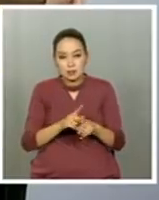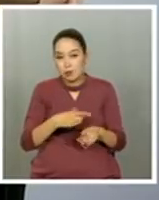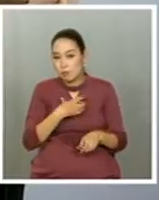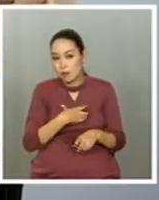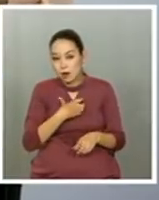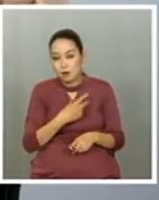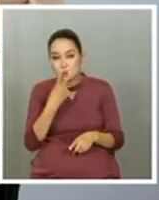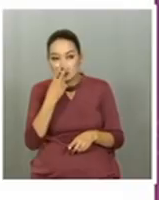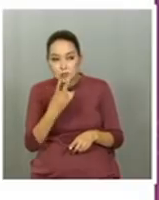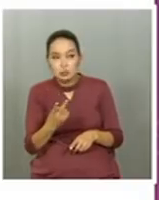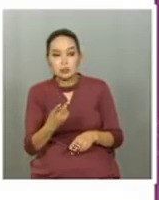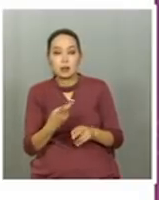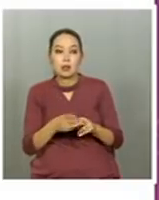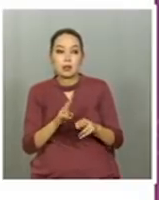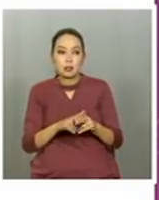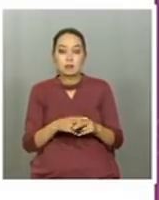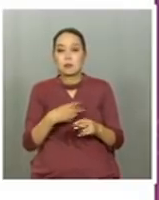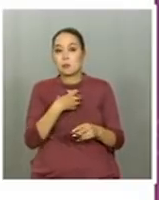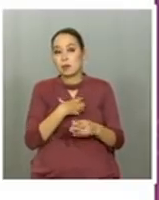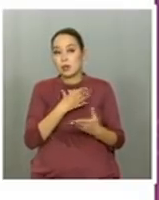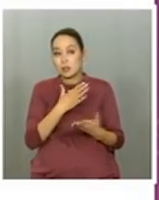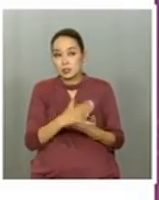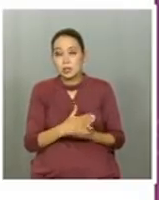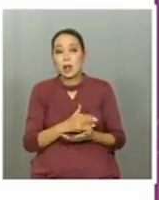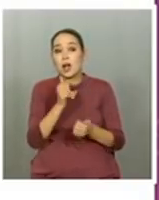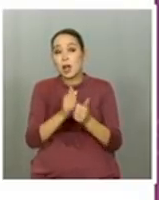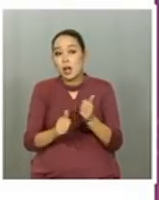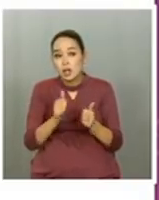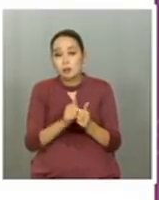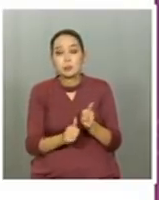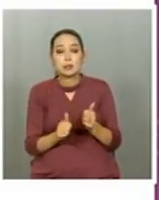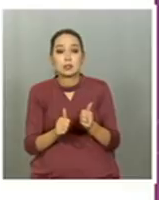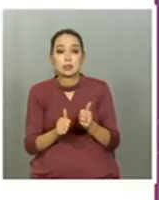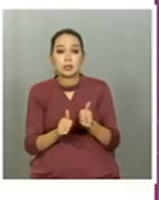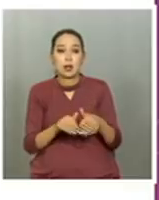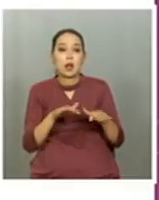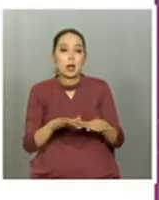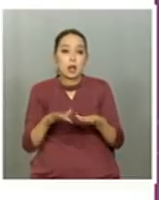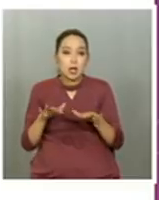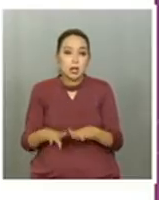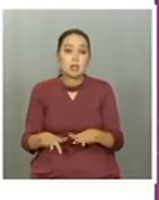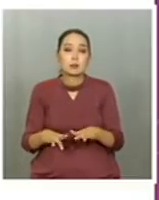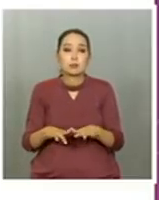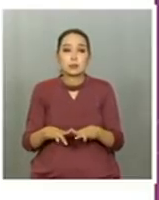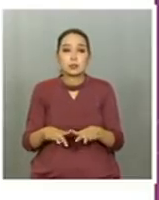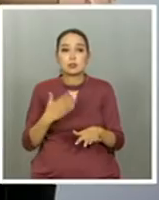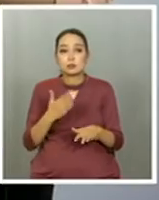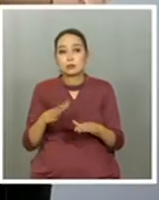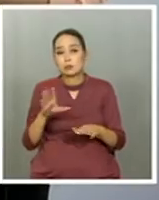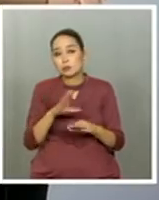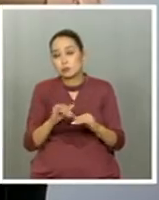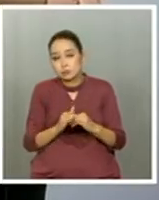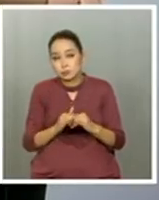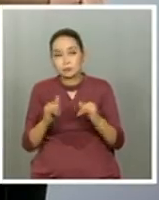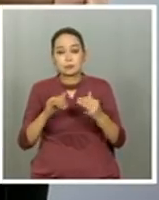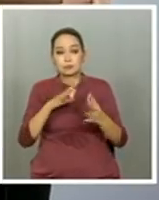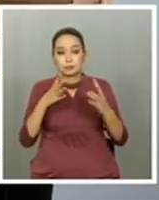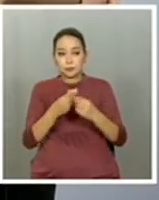жаңа айтып өткен болатынбыз. Жалпы әрбір объективте негізінен ұлғайту көрсеткіші